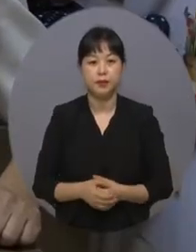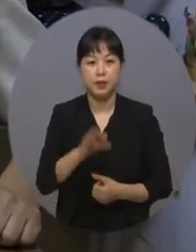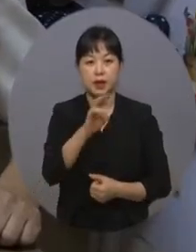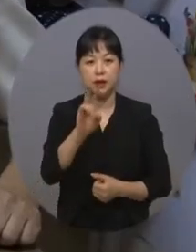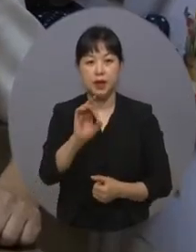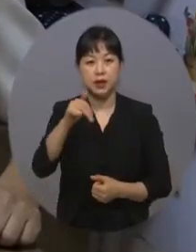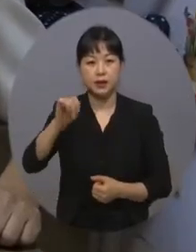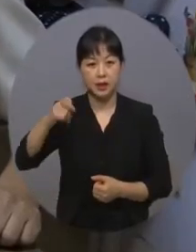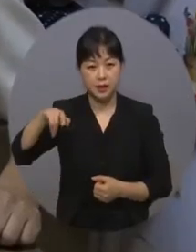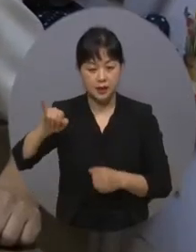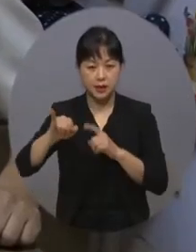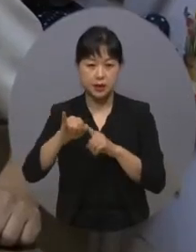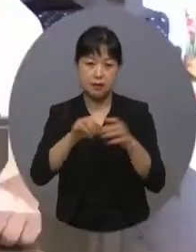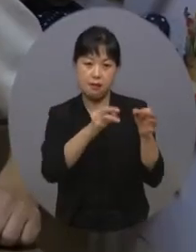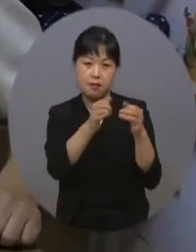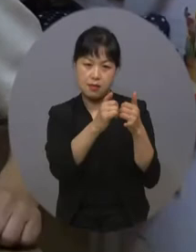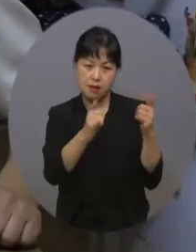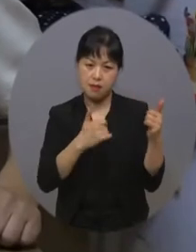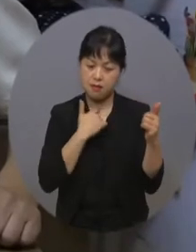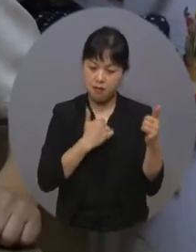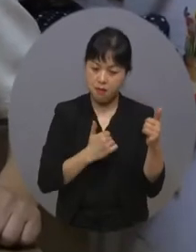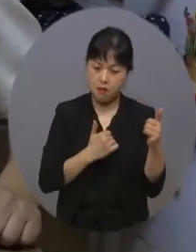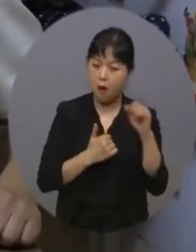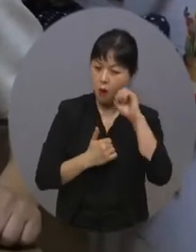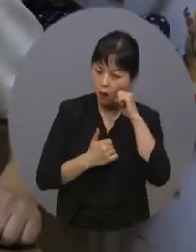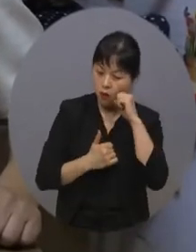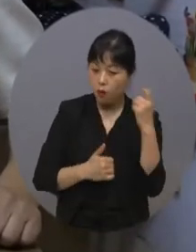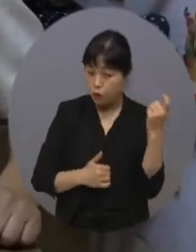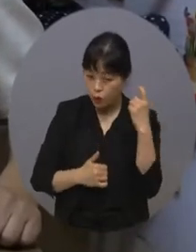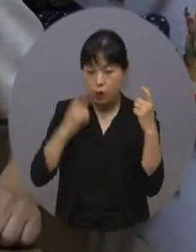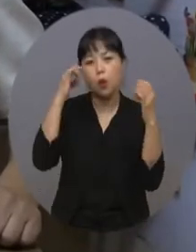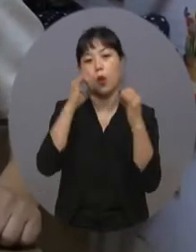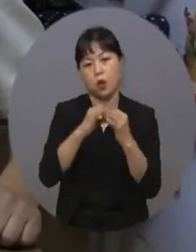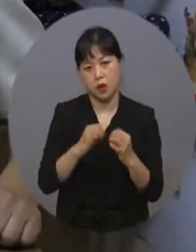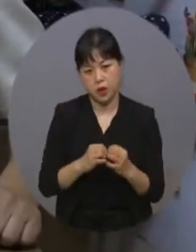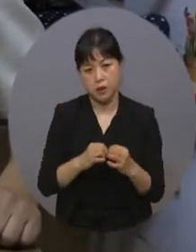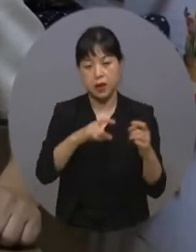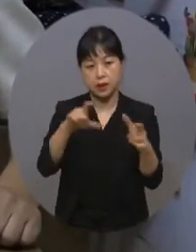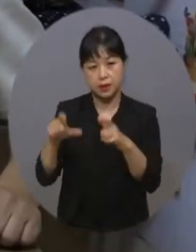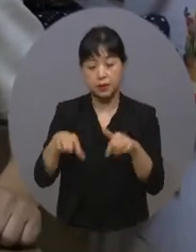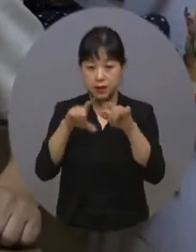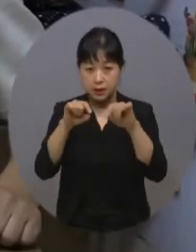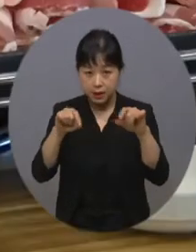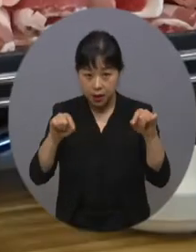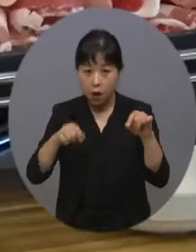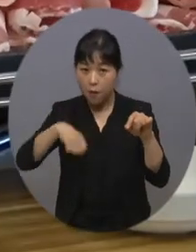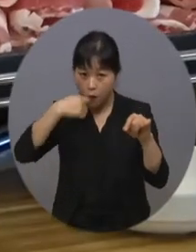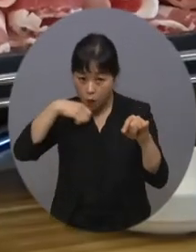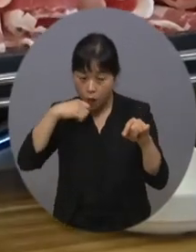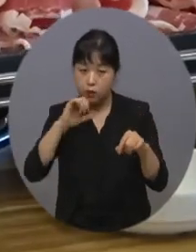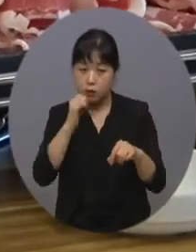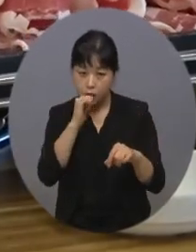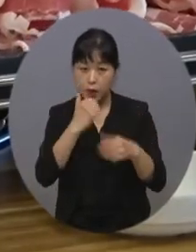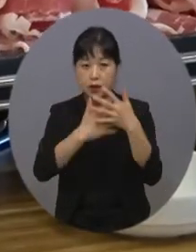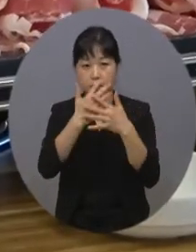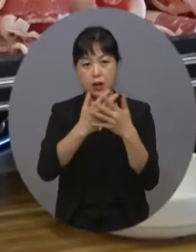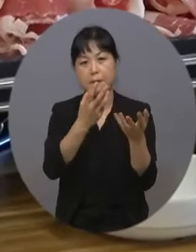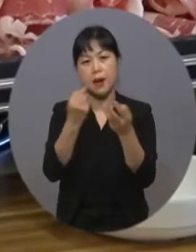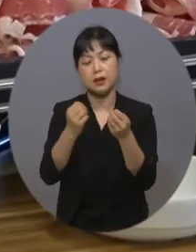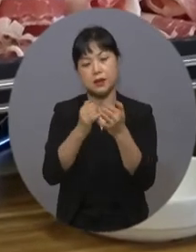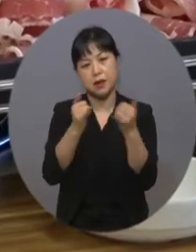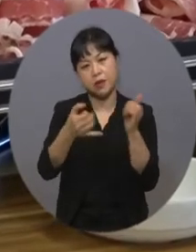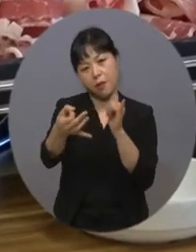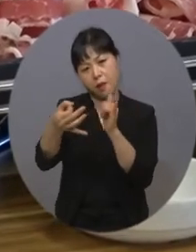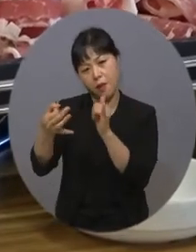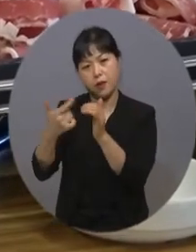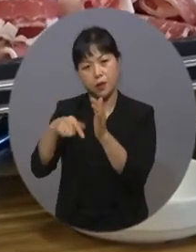씨는 상인이 겪고 있는 어려움을 듣고 공감하며 지역 식당의 음식을 먹고 소개하는 영상을 많은 사람들이 볼 수 있도록